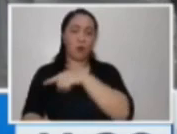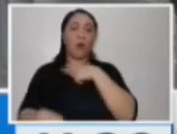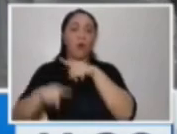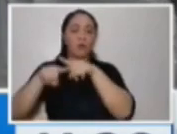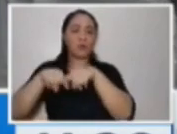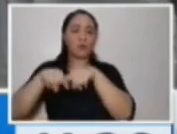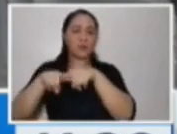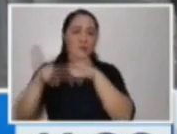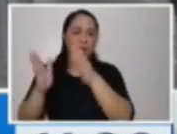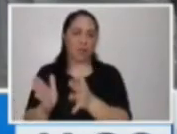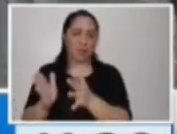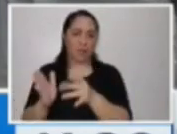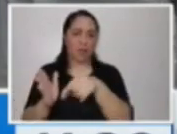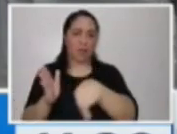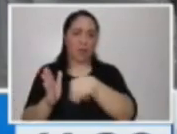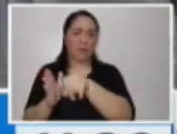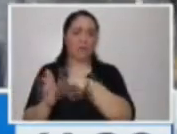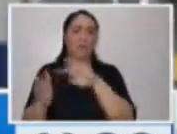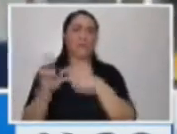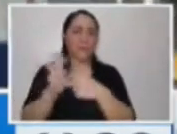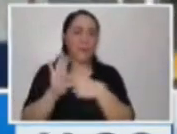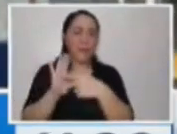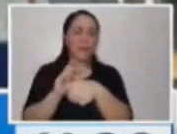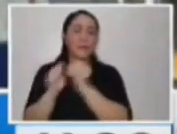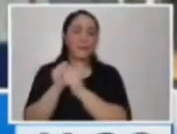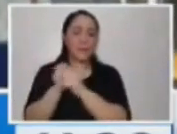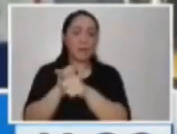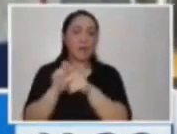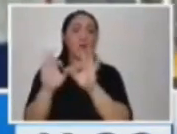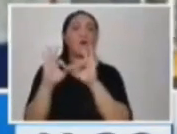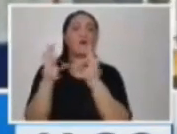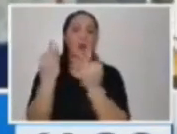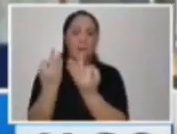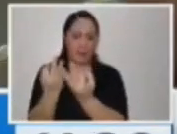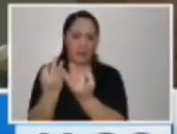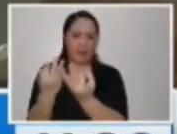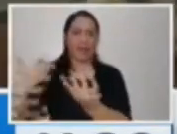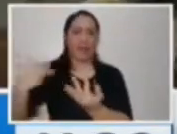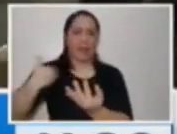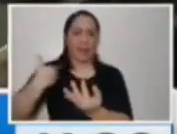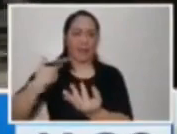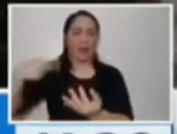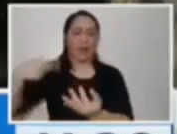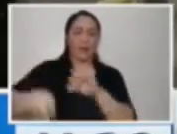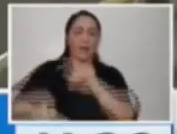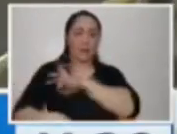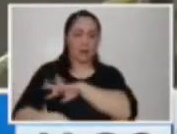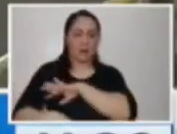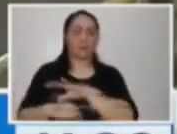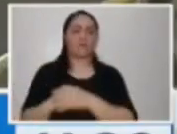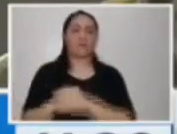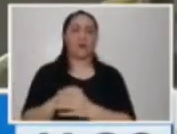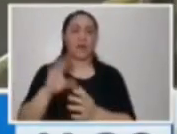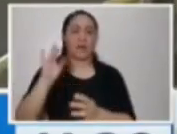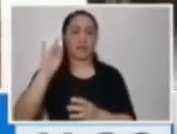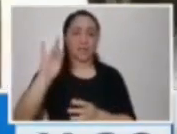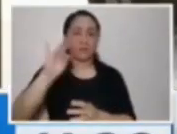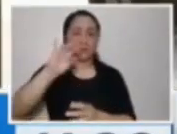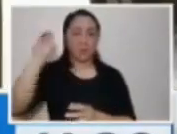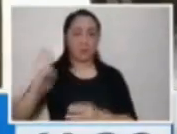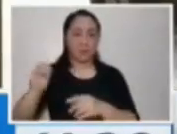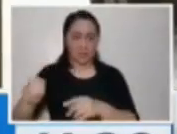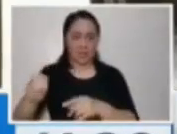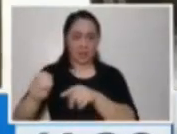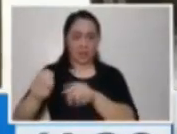period for this year? Actually, Yusek Rocky, nag-release na tayo ng a pronouncement na i-relax natin